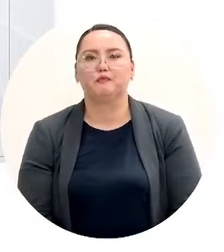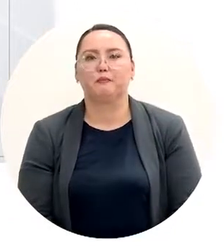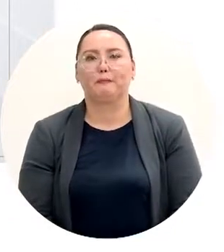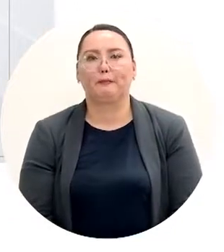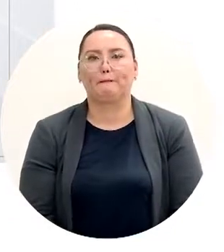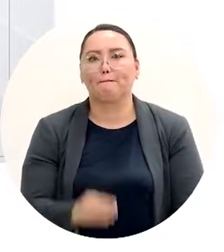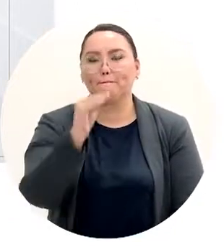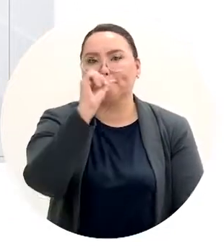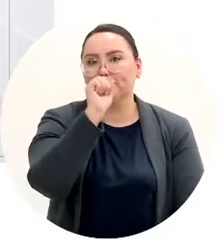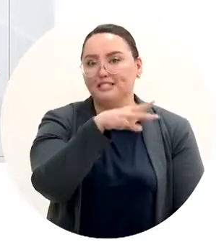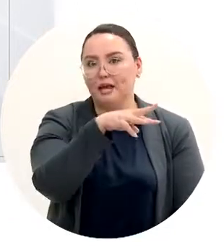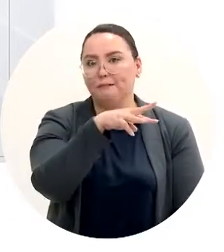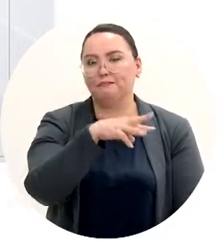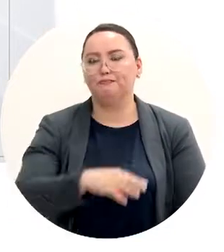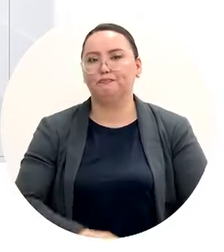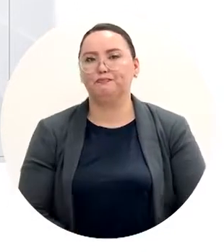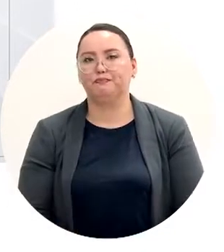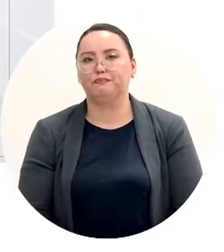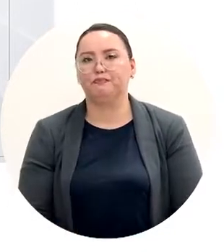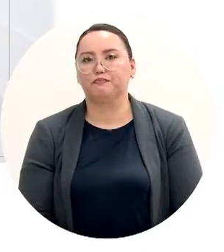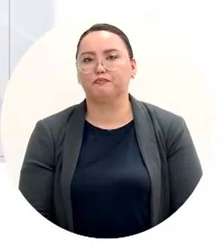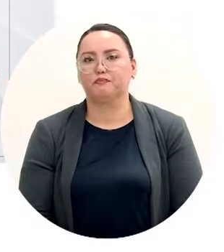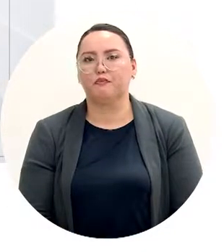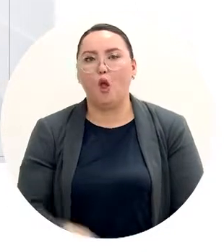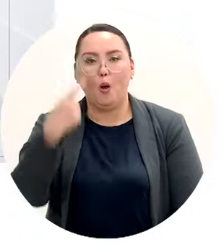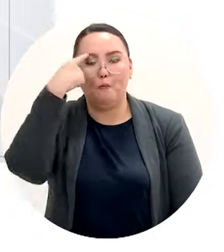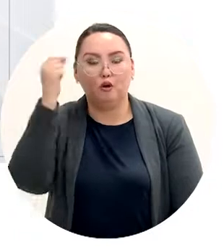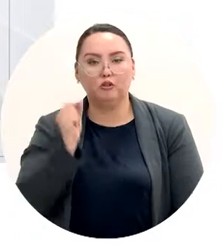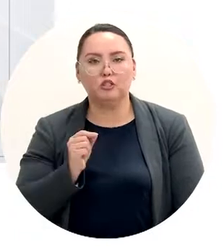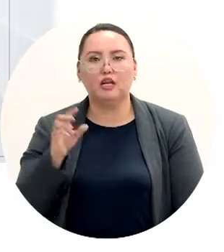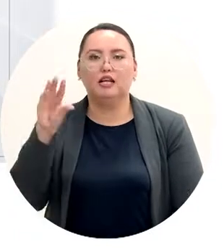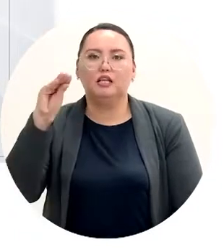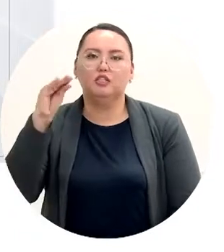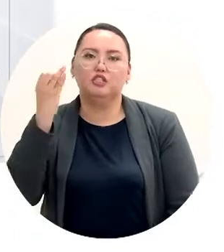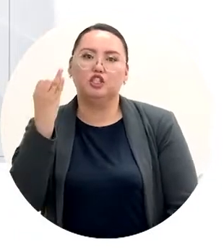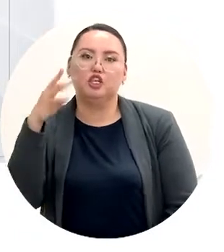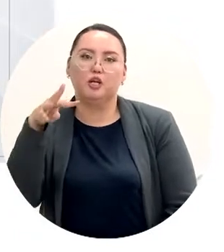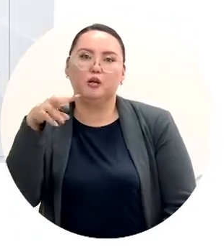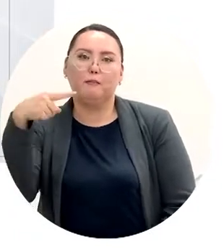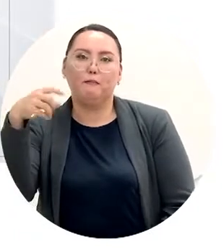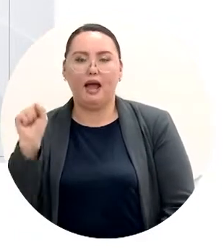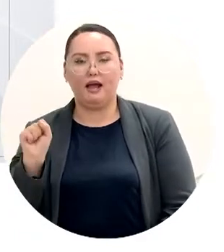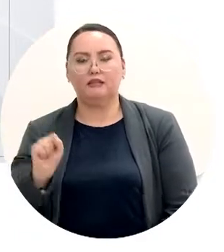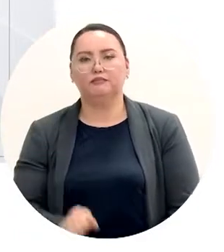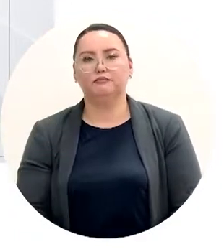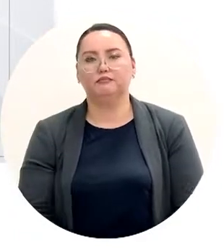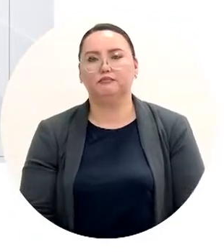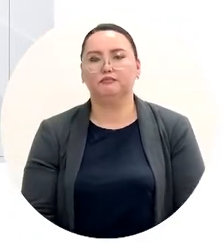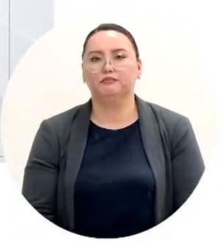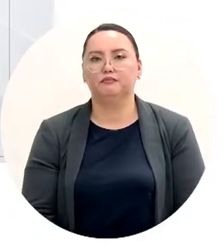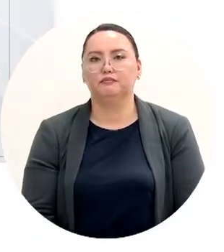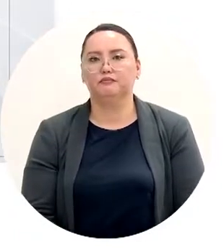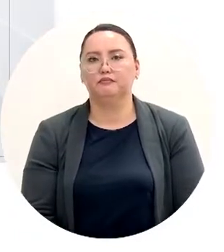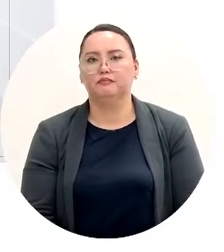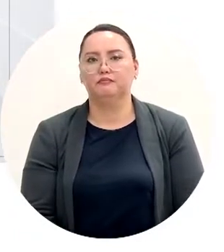дээр J-ийн дараа А үсэг ороод тэгээд жам гэдэг үг бүгсэн самбар дээр жишээ болгож авсан байна. Жам гэдэг үг монголчоор жим